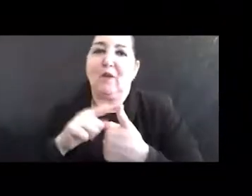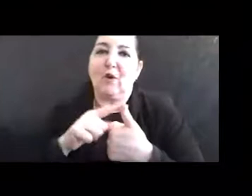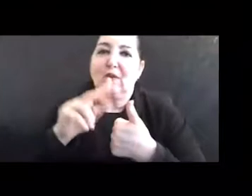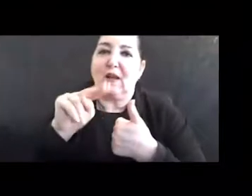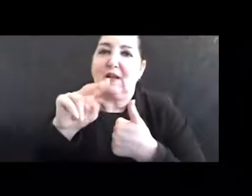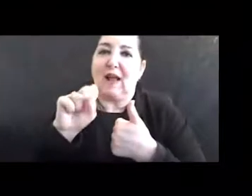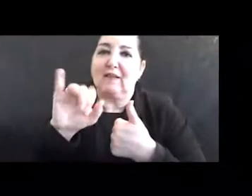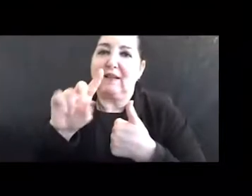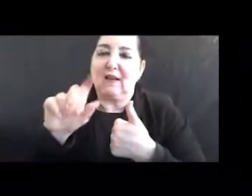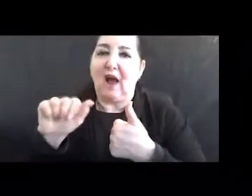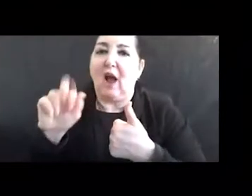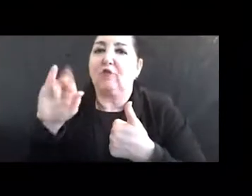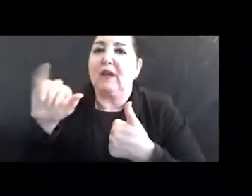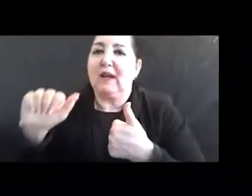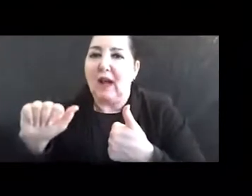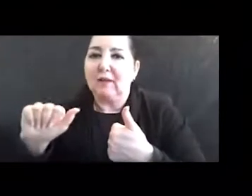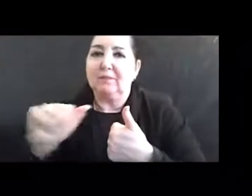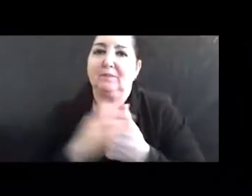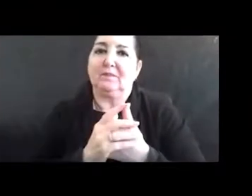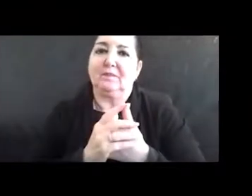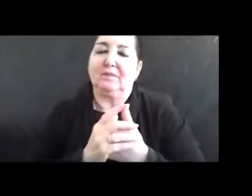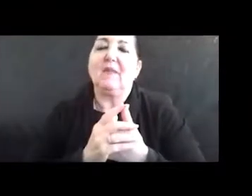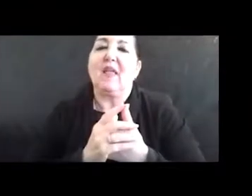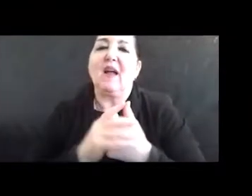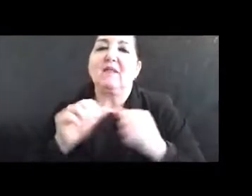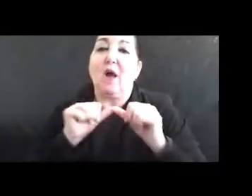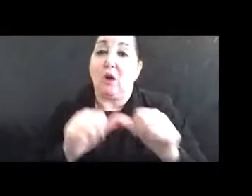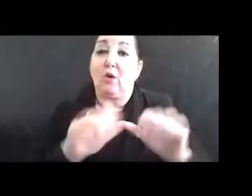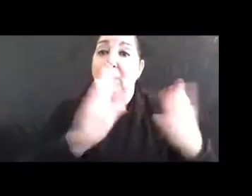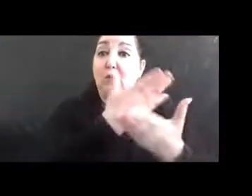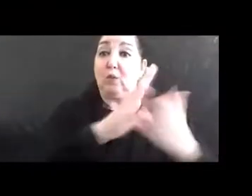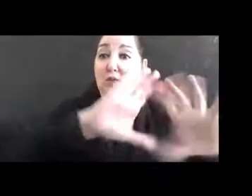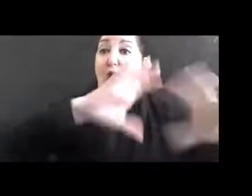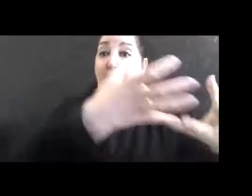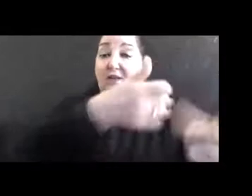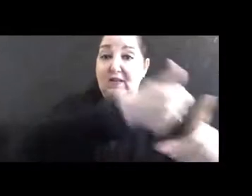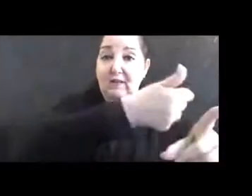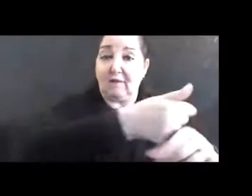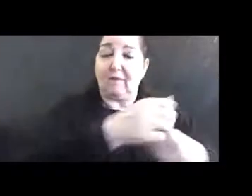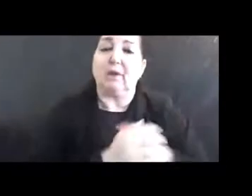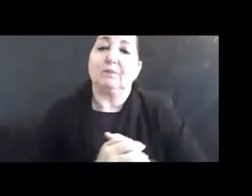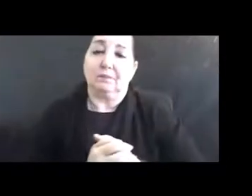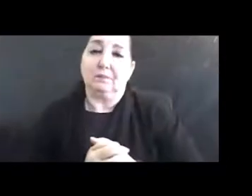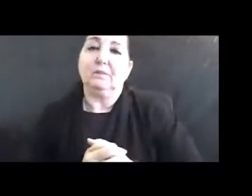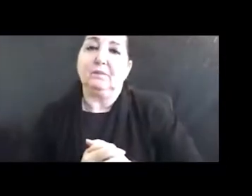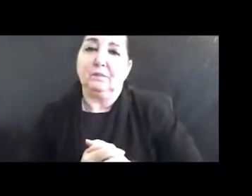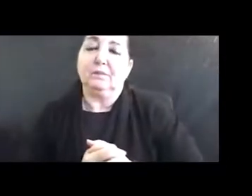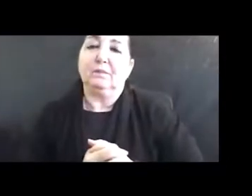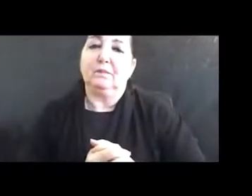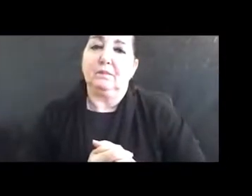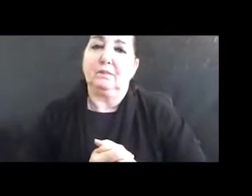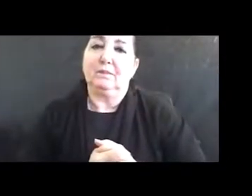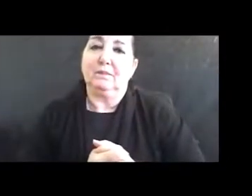Satu, karena Nasi Darianya sendiri, bahwa dia adalah sebuah usaha